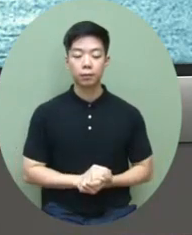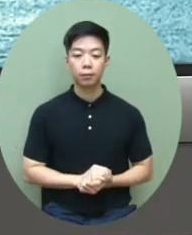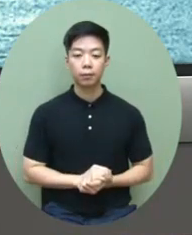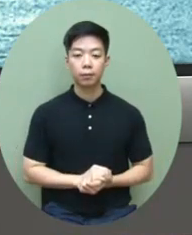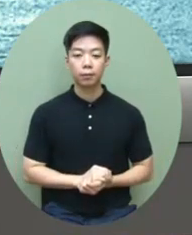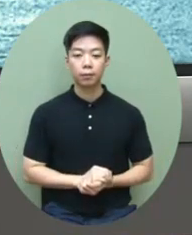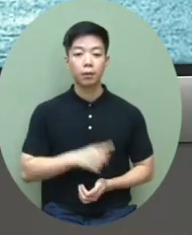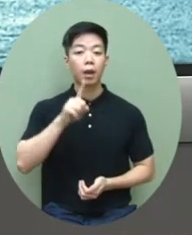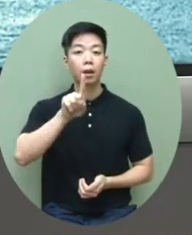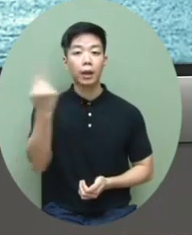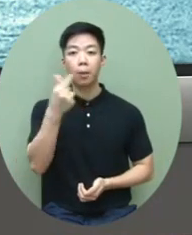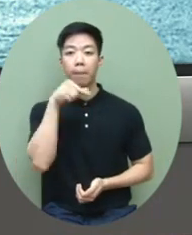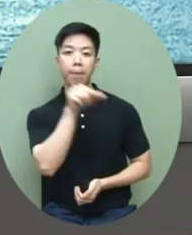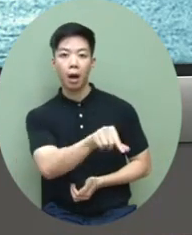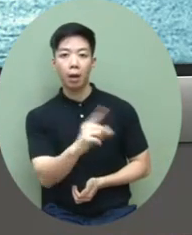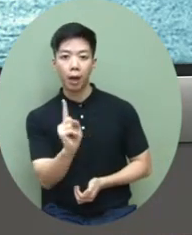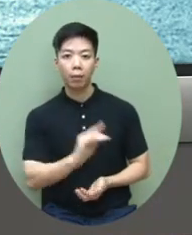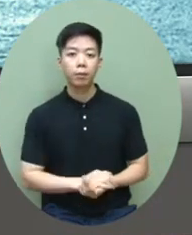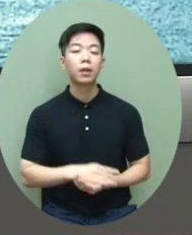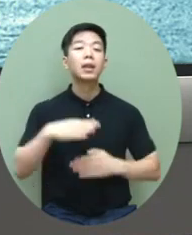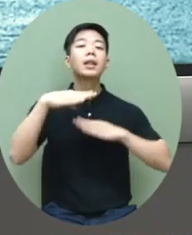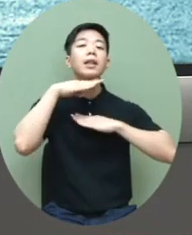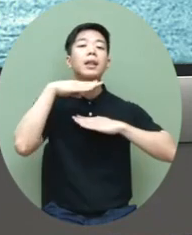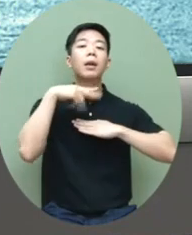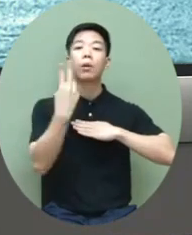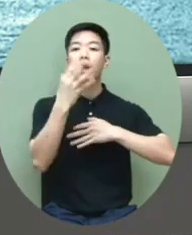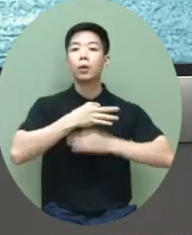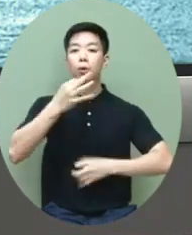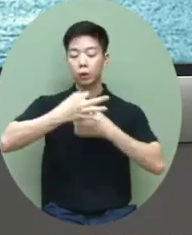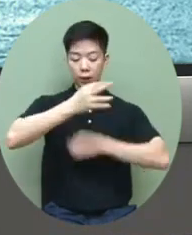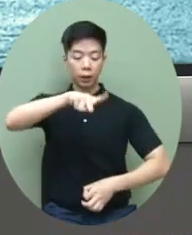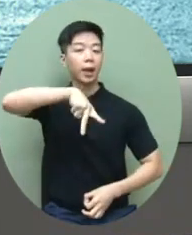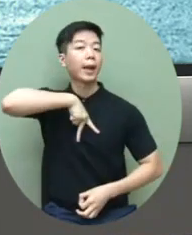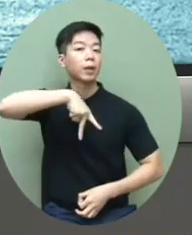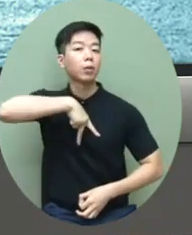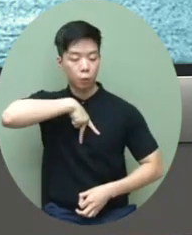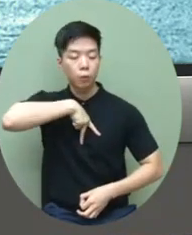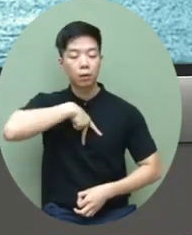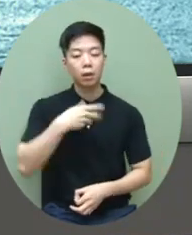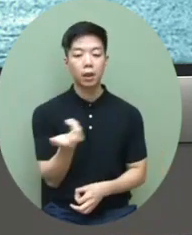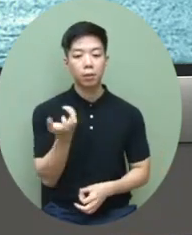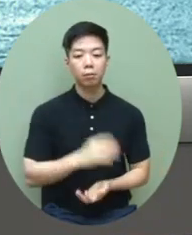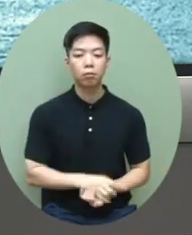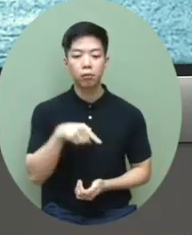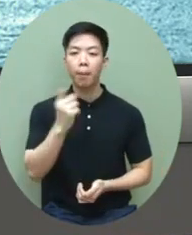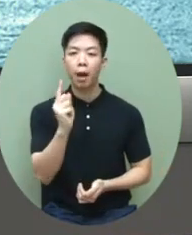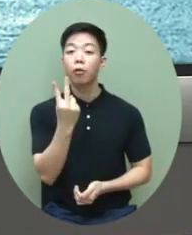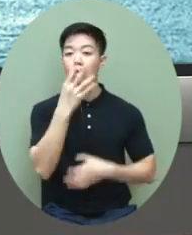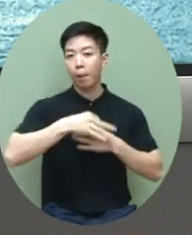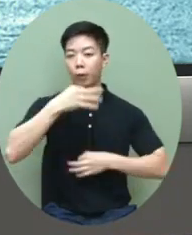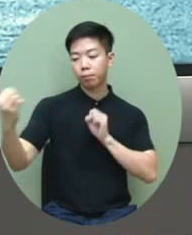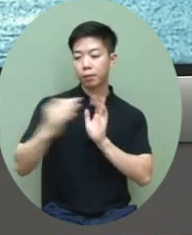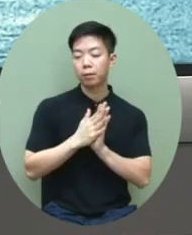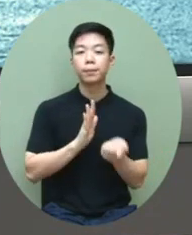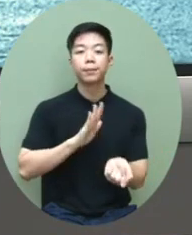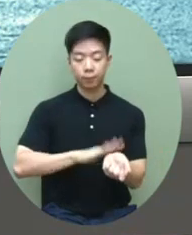另外一個名字，我們其實就叫做咽喉氣管支氣管炎，本身就是一種呼吸道的感染症